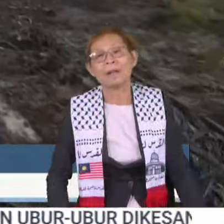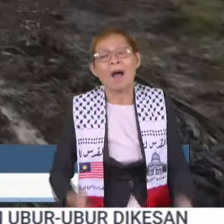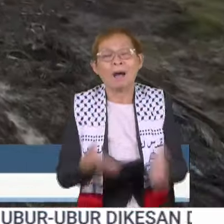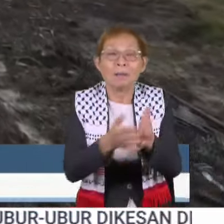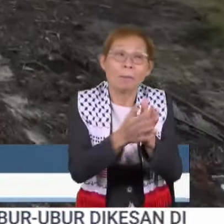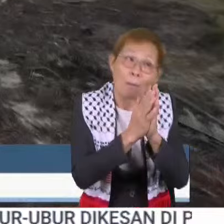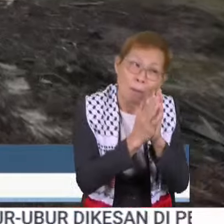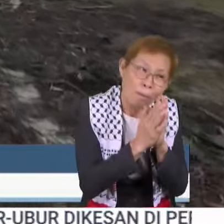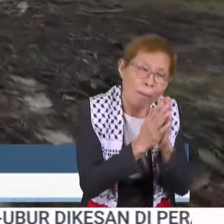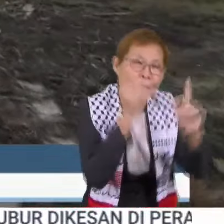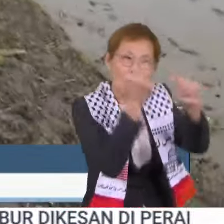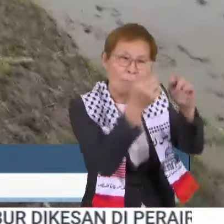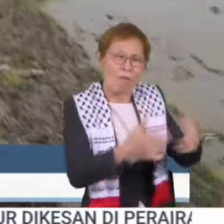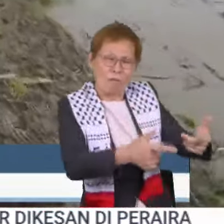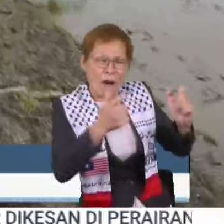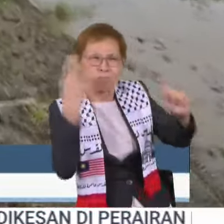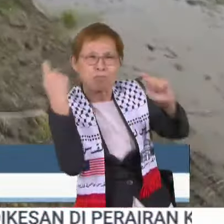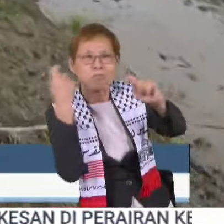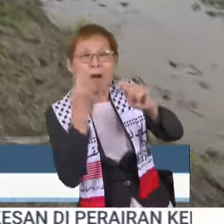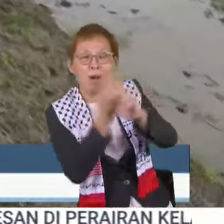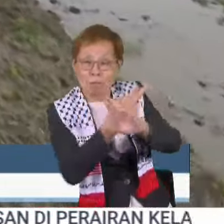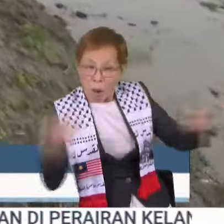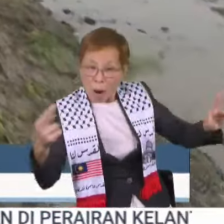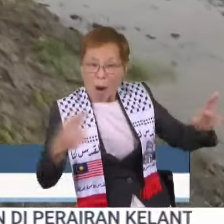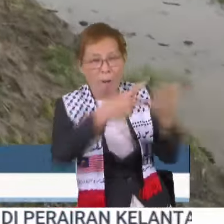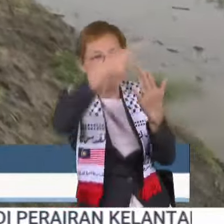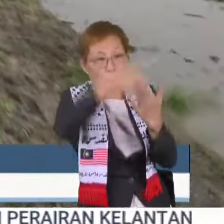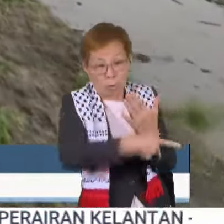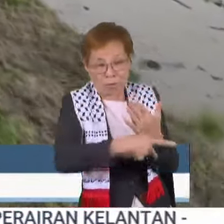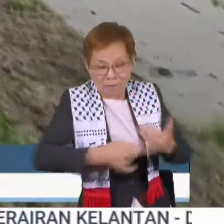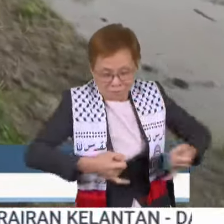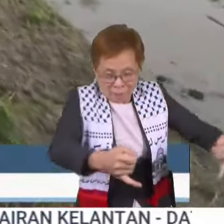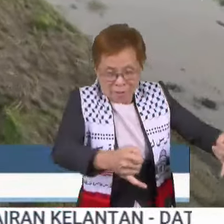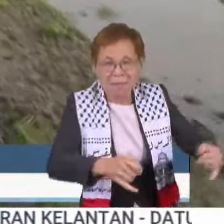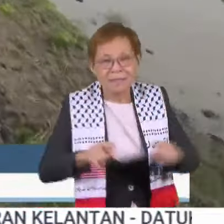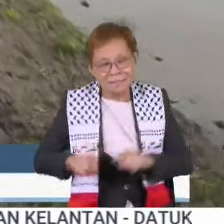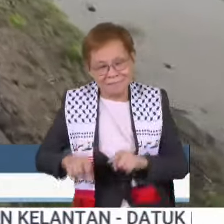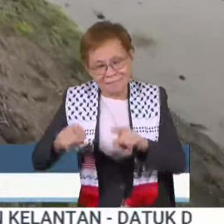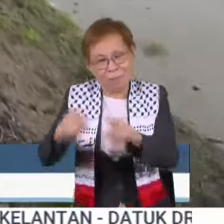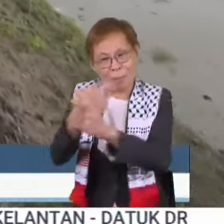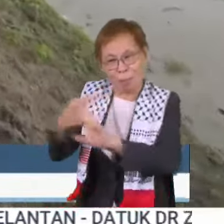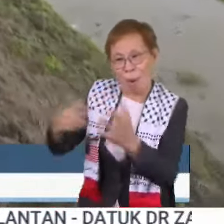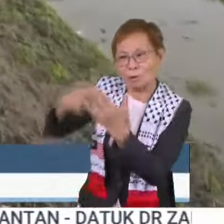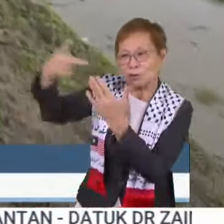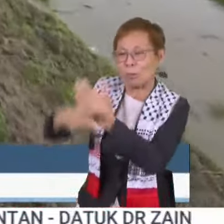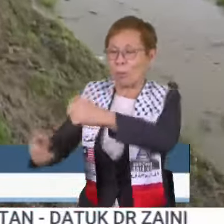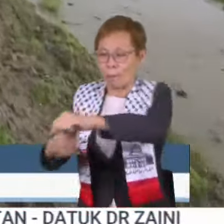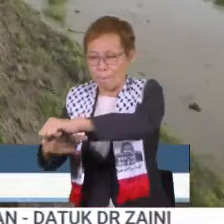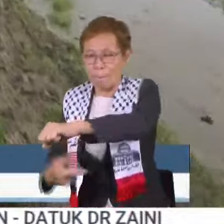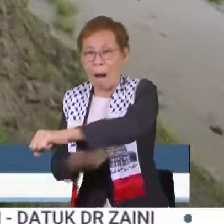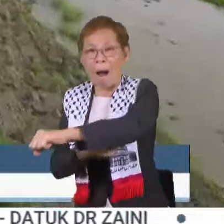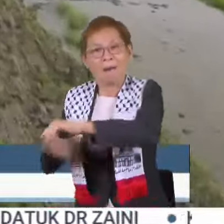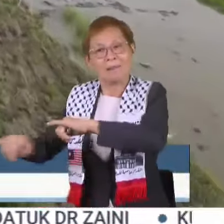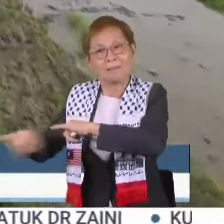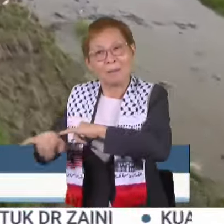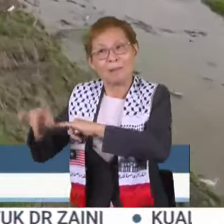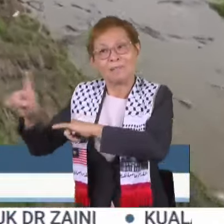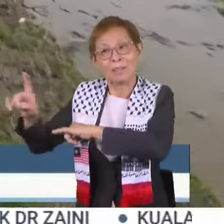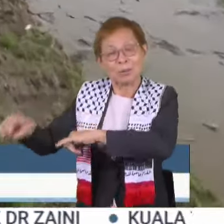meminta pemaju segera menyiapkan projek jalan pesisir berkenaan agar seiring dengan penyiapan projek jambatan batang lupar